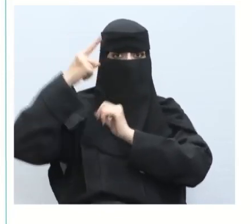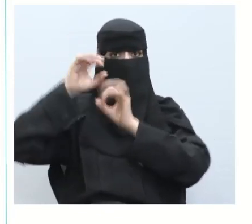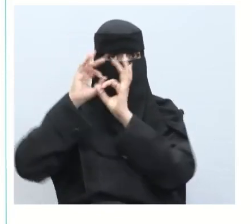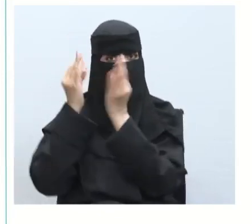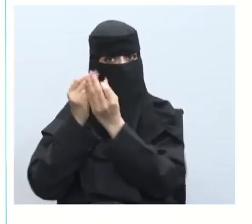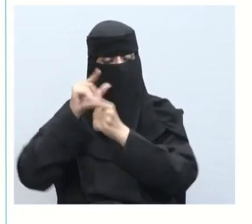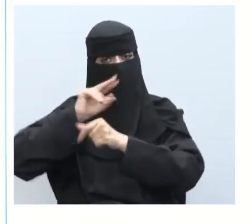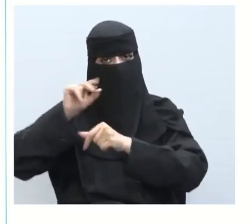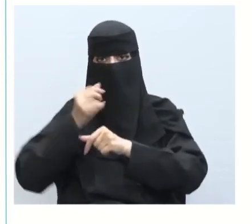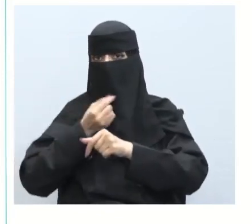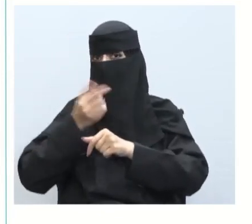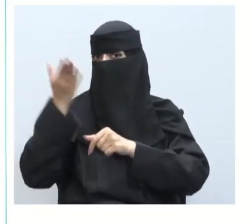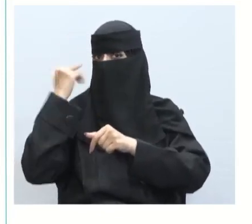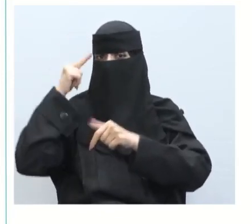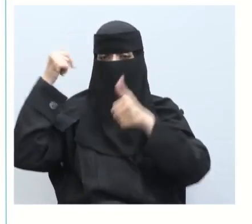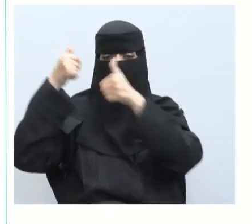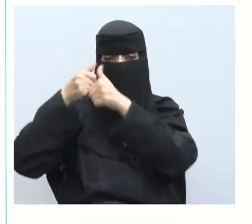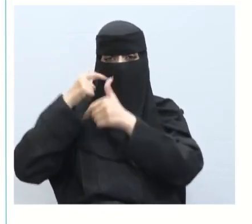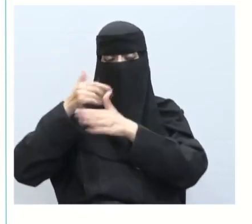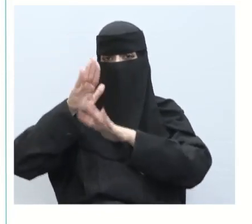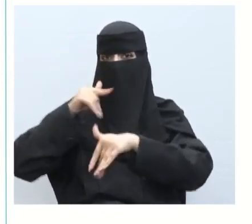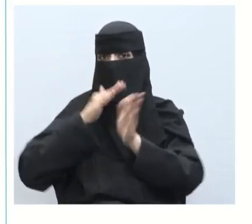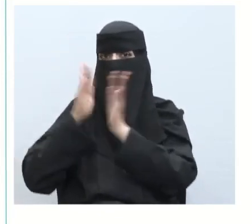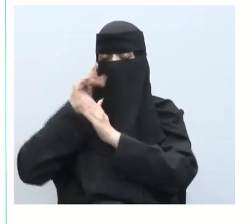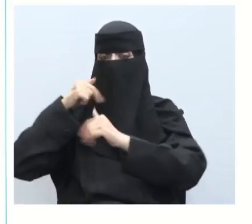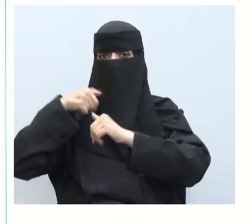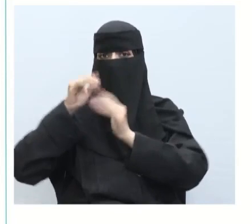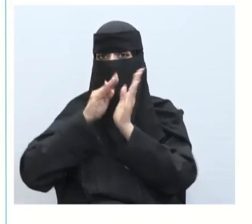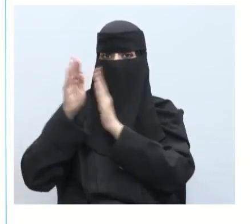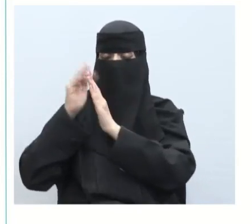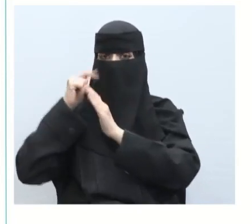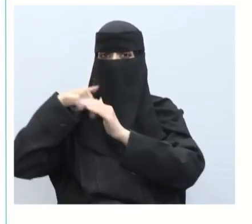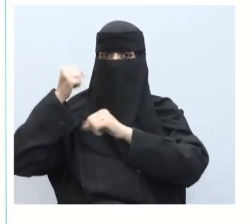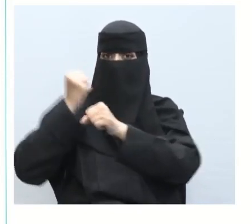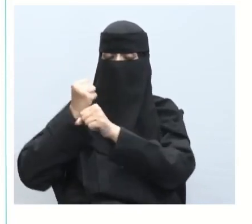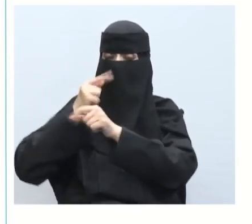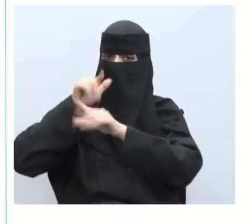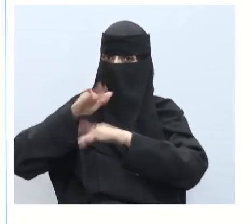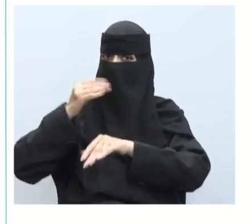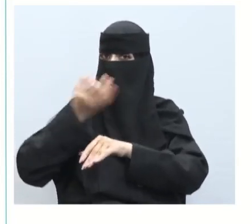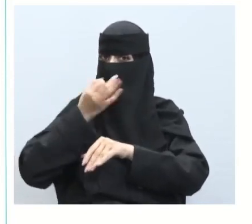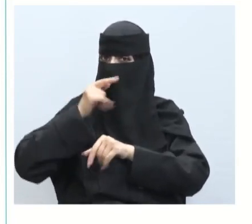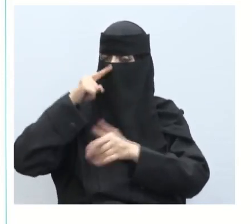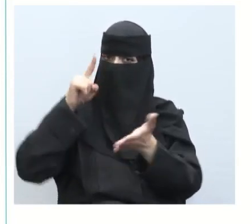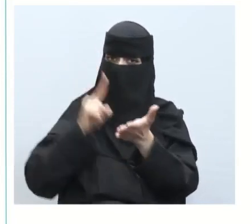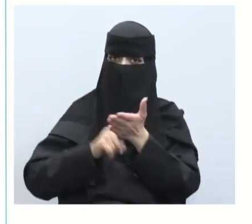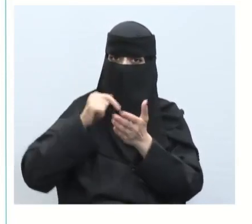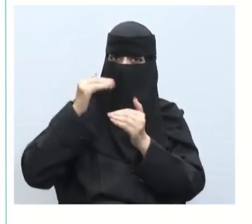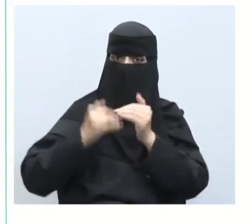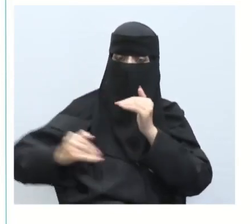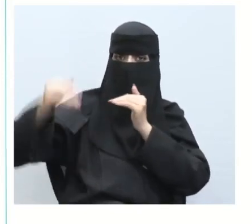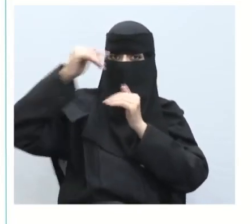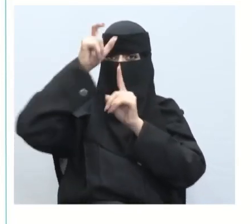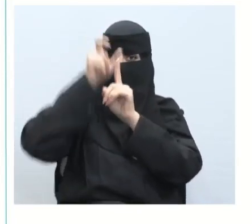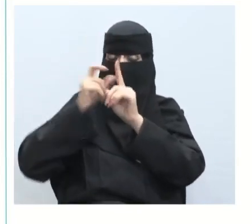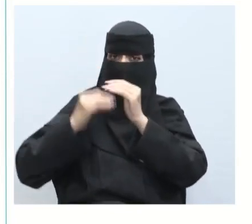ذكرناه سابقا ايضا لو نستذكر في مقدمه في الاعمال حينما تحدثنا ان رائد الاعمال